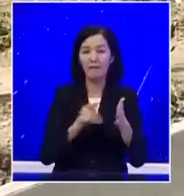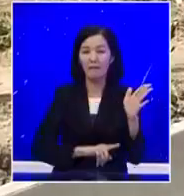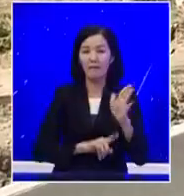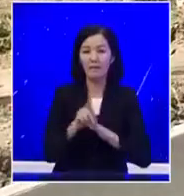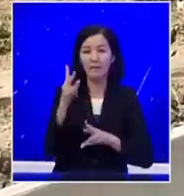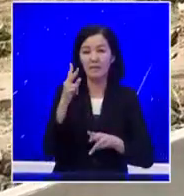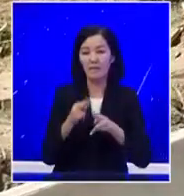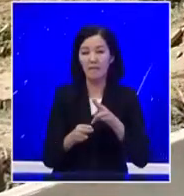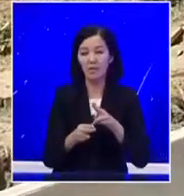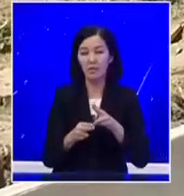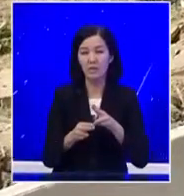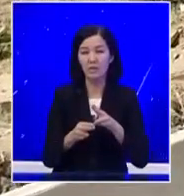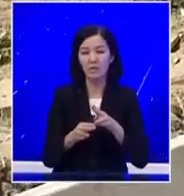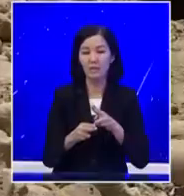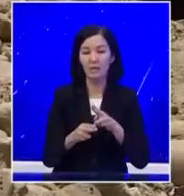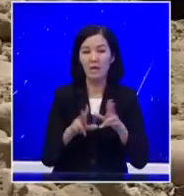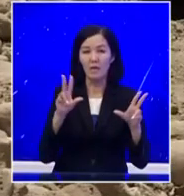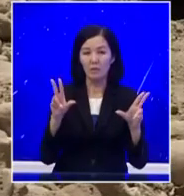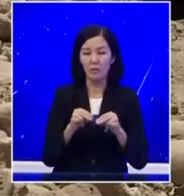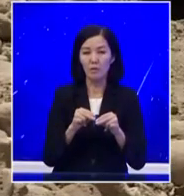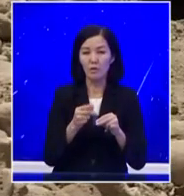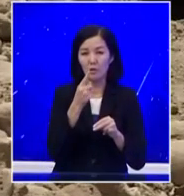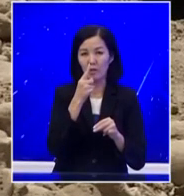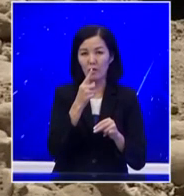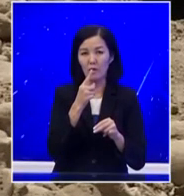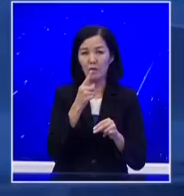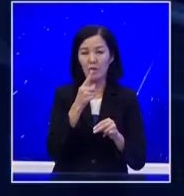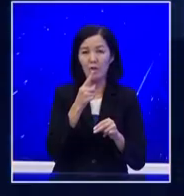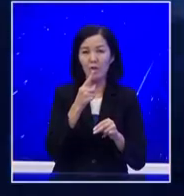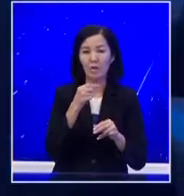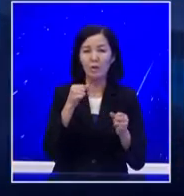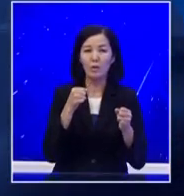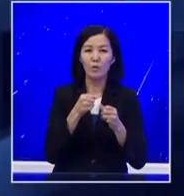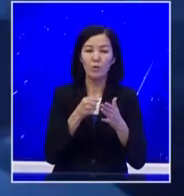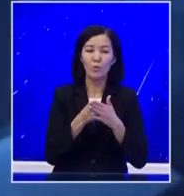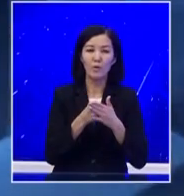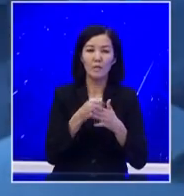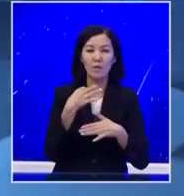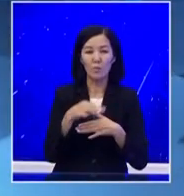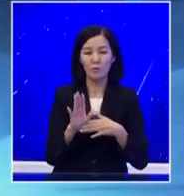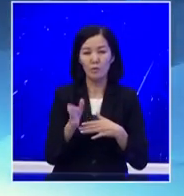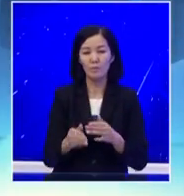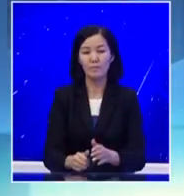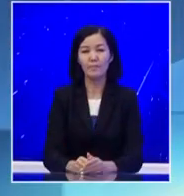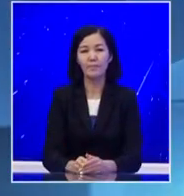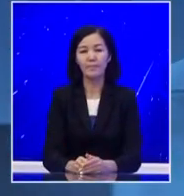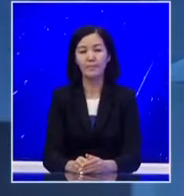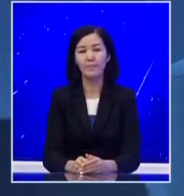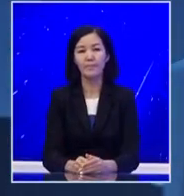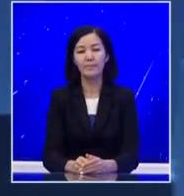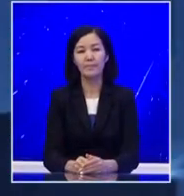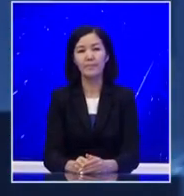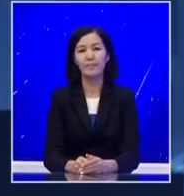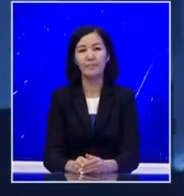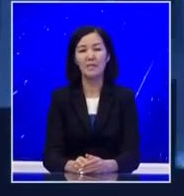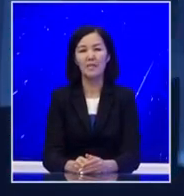необходимые работы подрядчики и сотрудники акимата обещают до конца осени она роман гильдии навсегда на сарсембаева нужен муканов